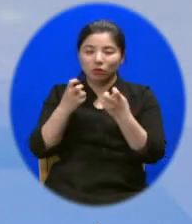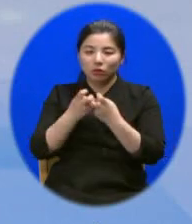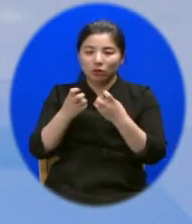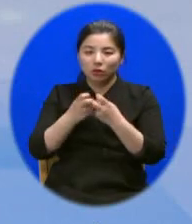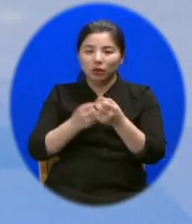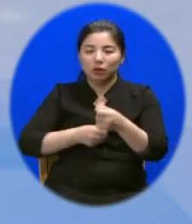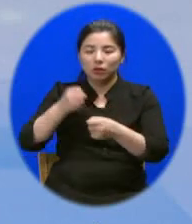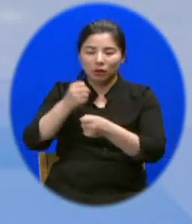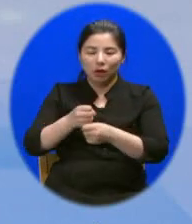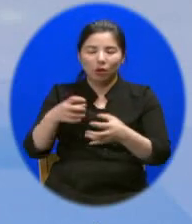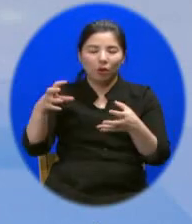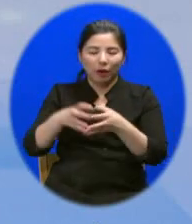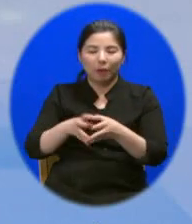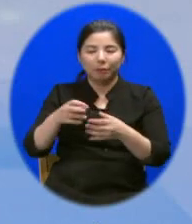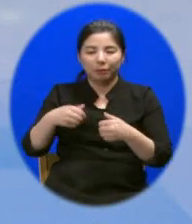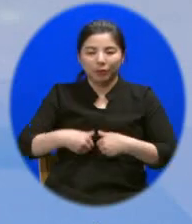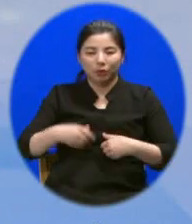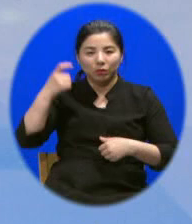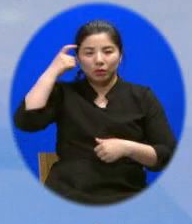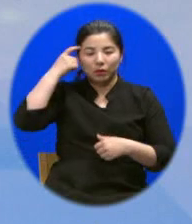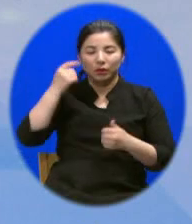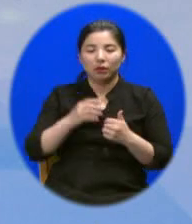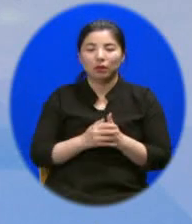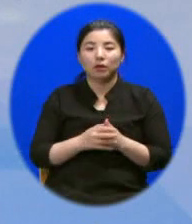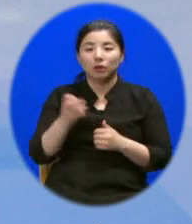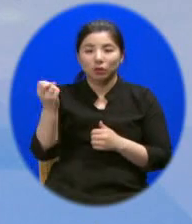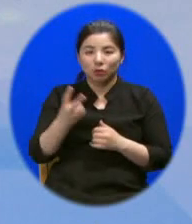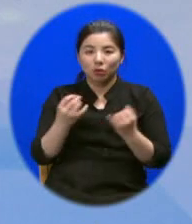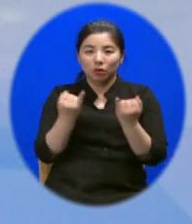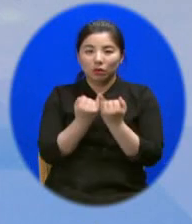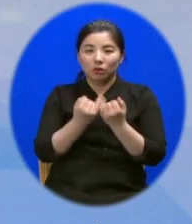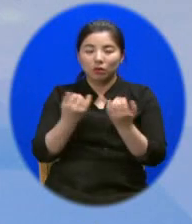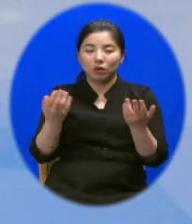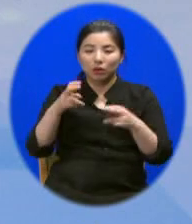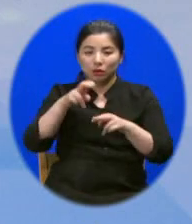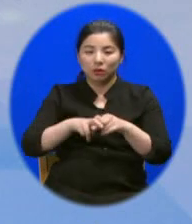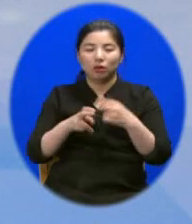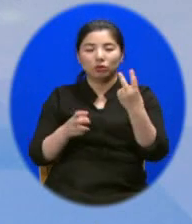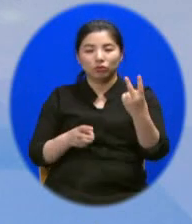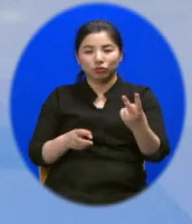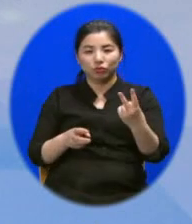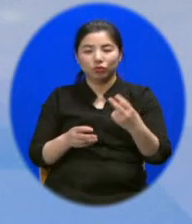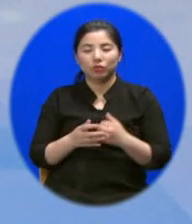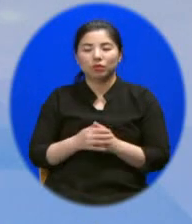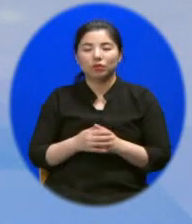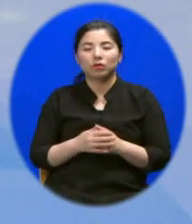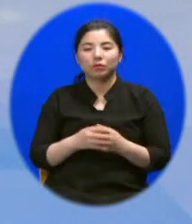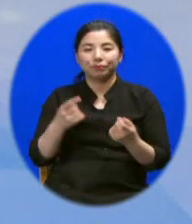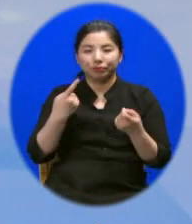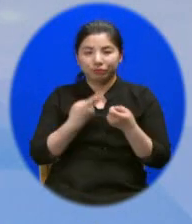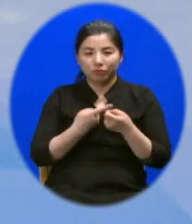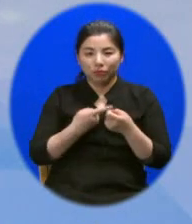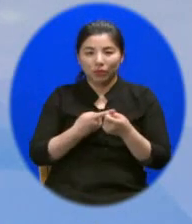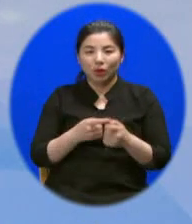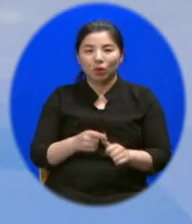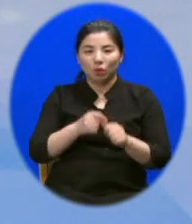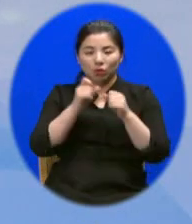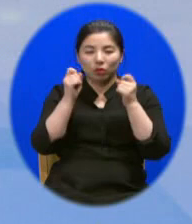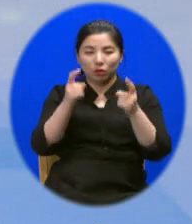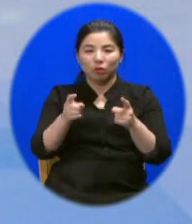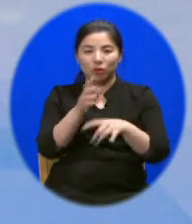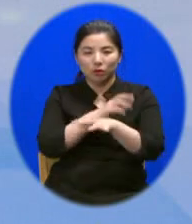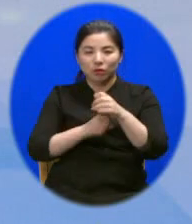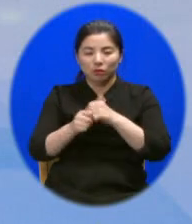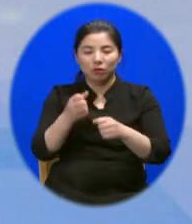정책의 포함될 수 있다고 생각합니다 아 그리고 6 일자리 핵심은 두 가지입니다 첫째는 고용 기회를